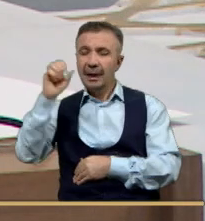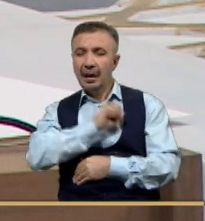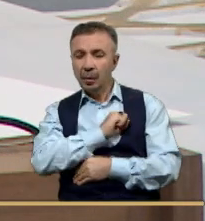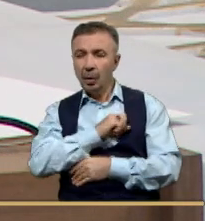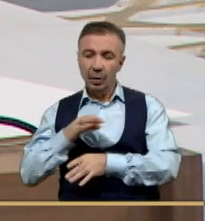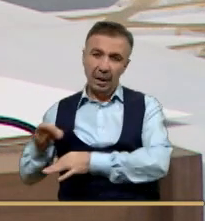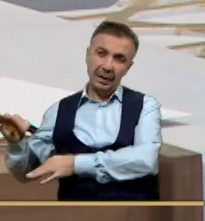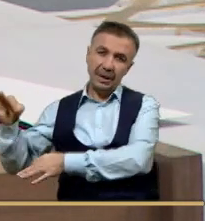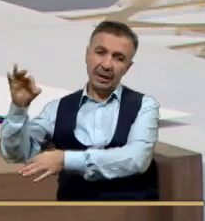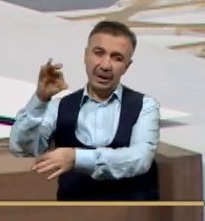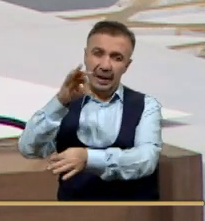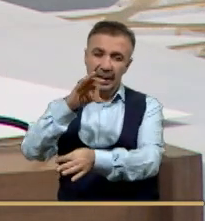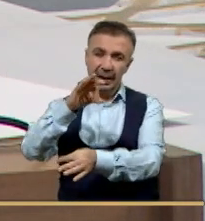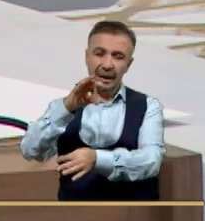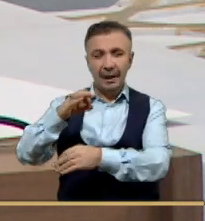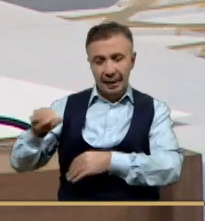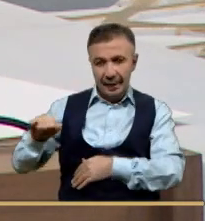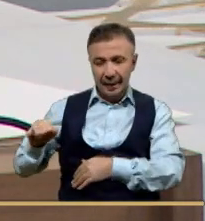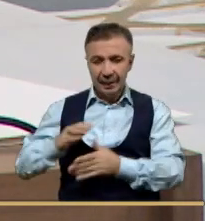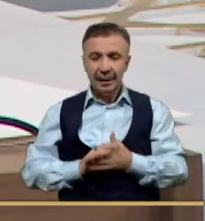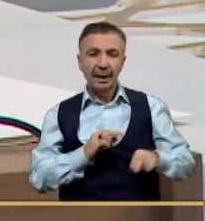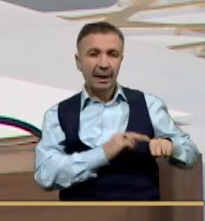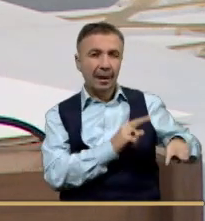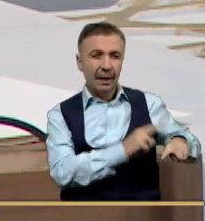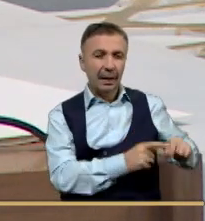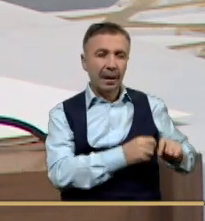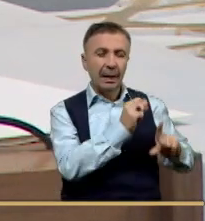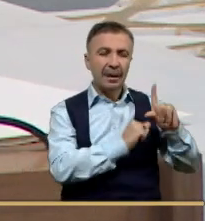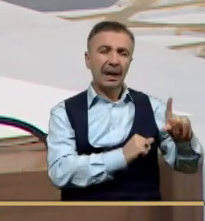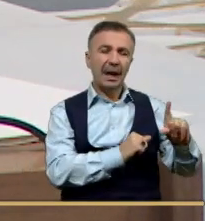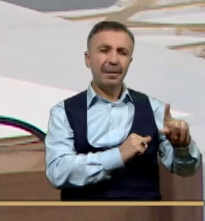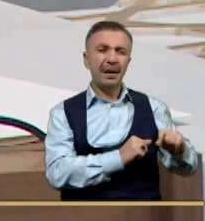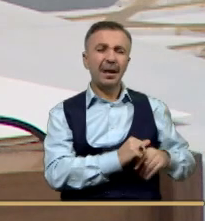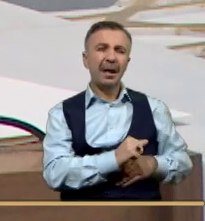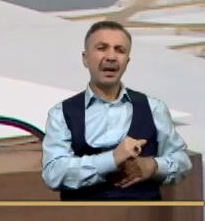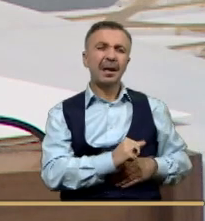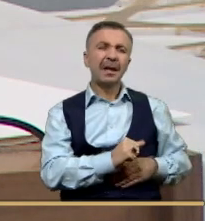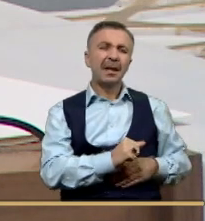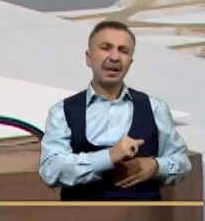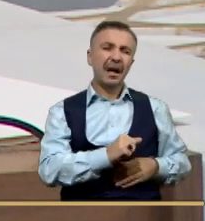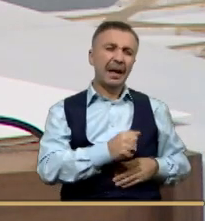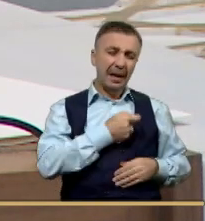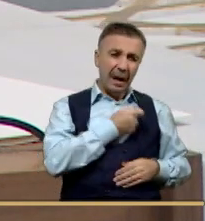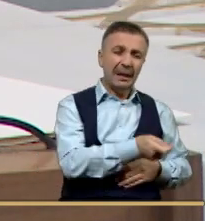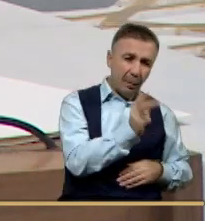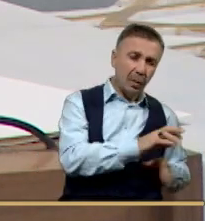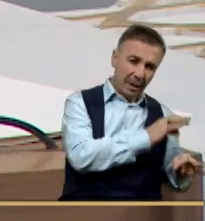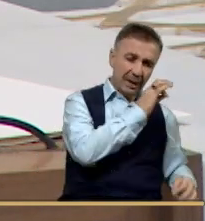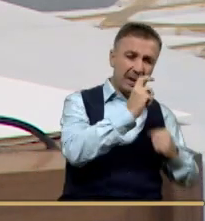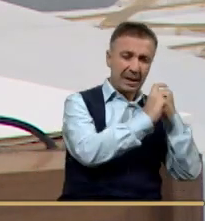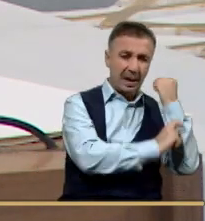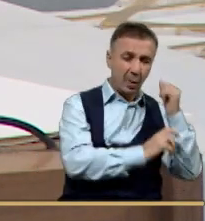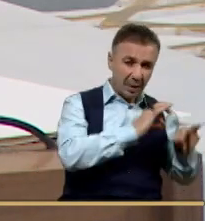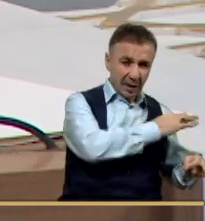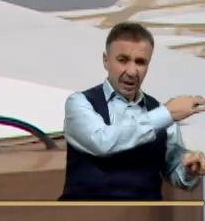korkanların simgesi, Kabil katillerin, eşkıyaların, haksızların, teröristlerin